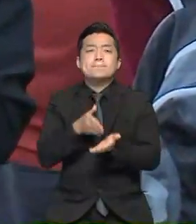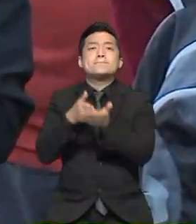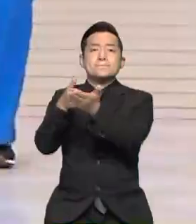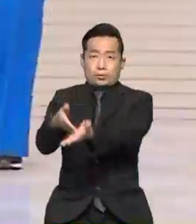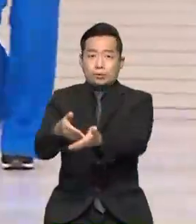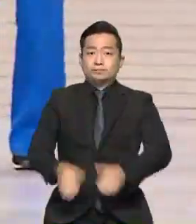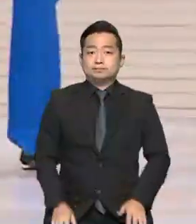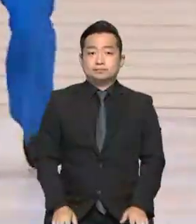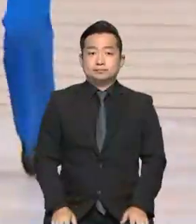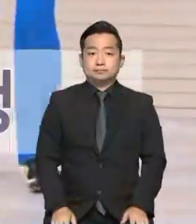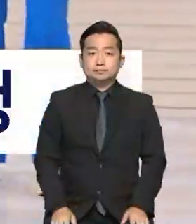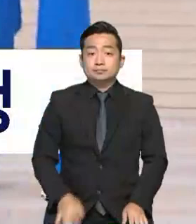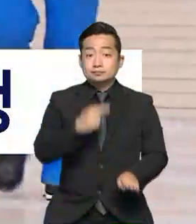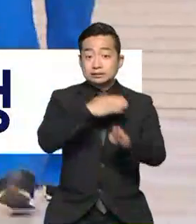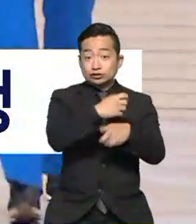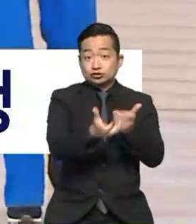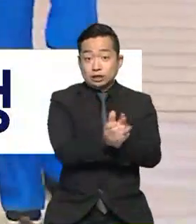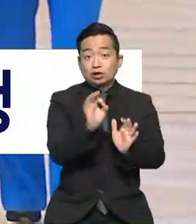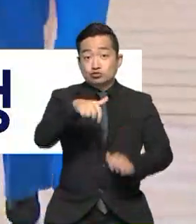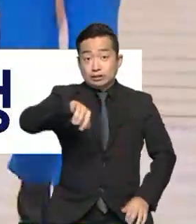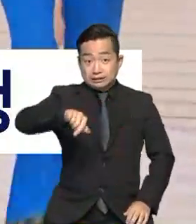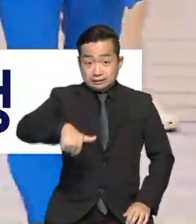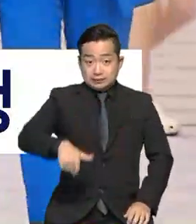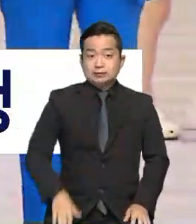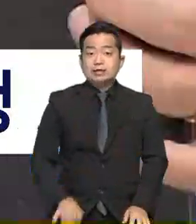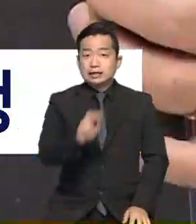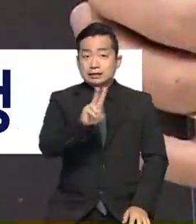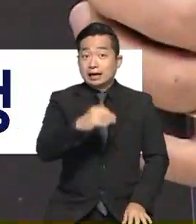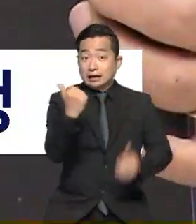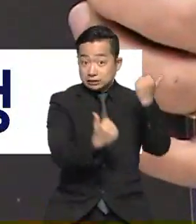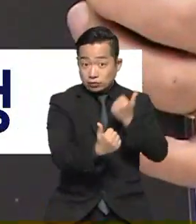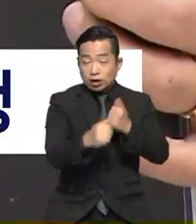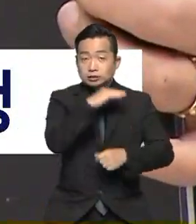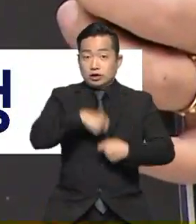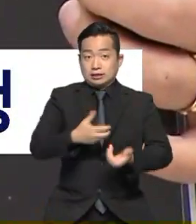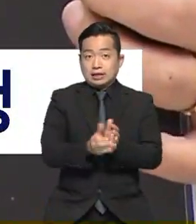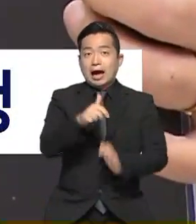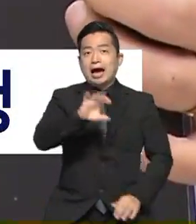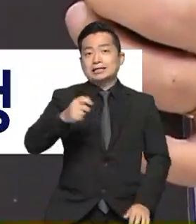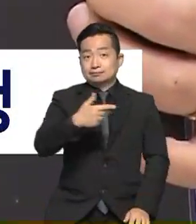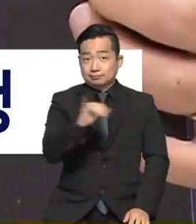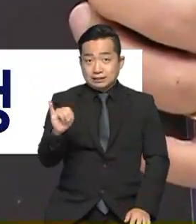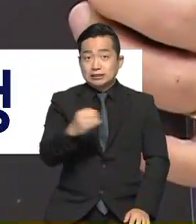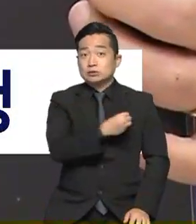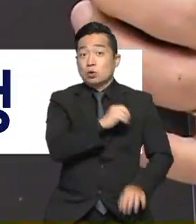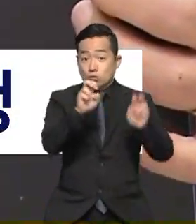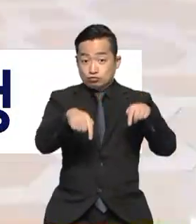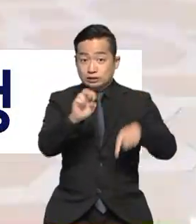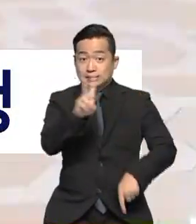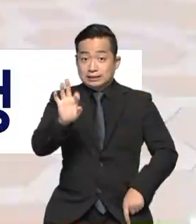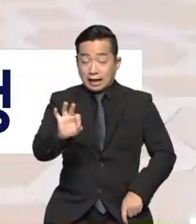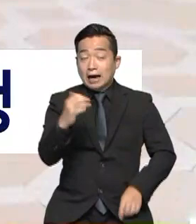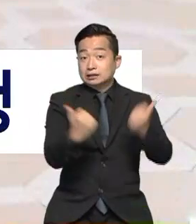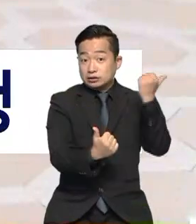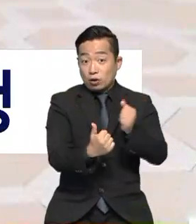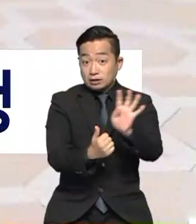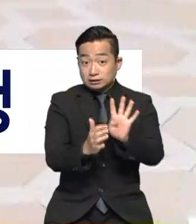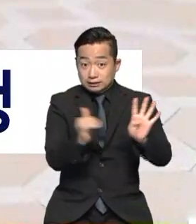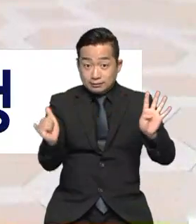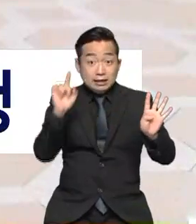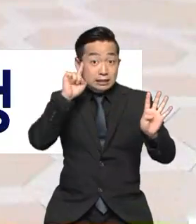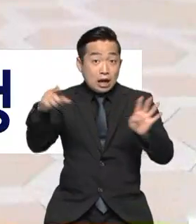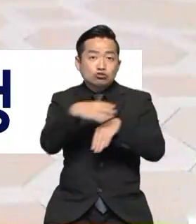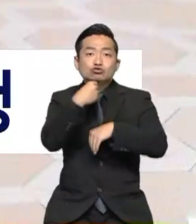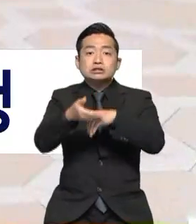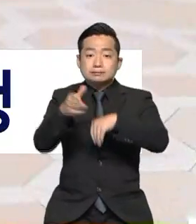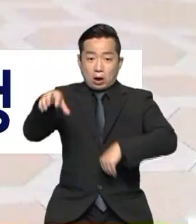촉구했습니다. 민주당 우원식, 양이원영 의원과 정의당 강은미, 무소속 양정숙 의원은 내일